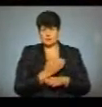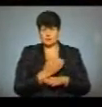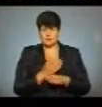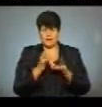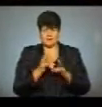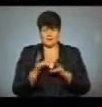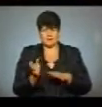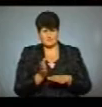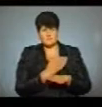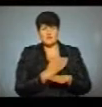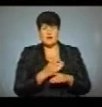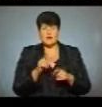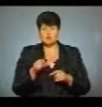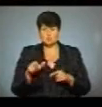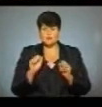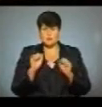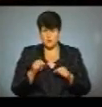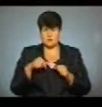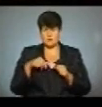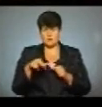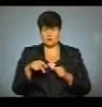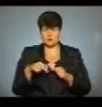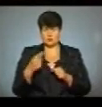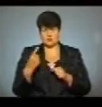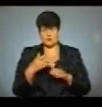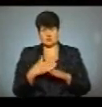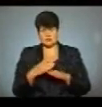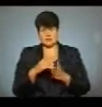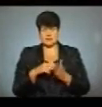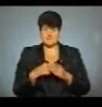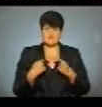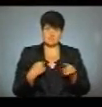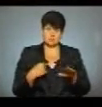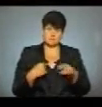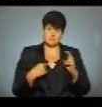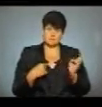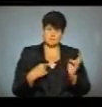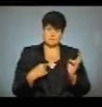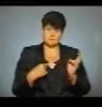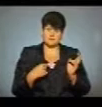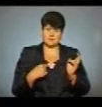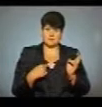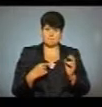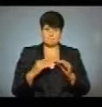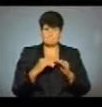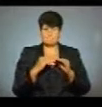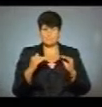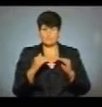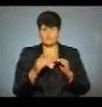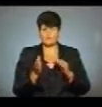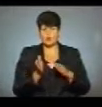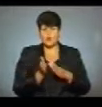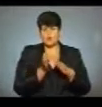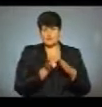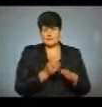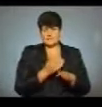конструкції. А для того, щоб люди могли пересуватися з однієї частини міста в іншу безпечно, бетонними блоками відгородили